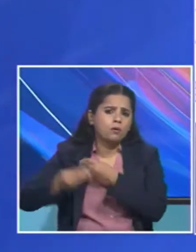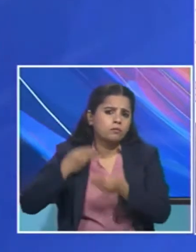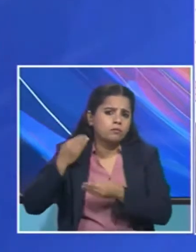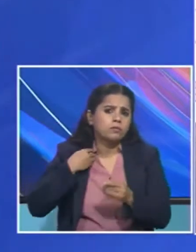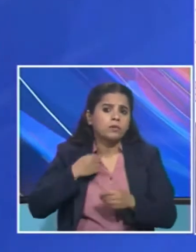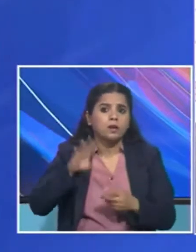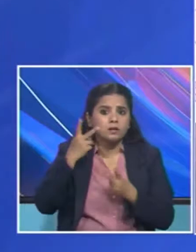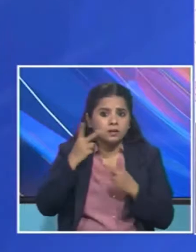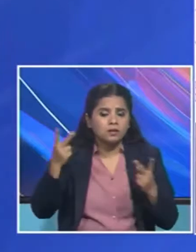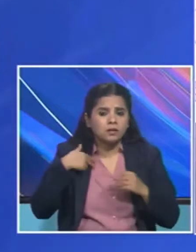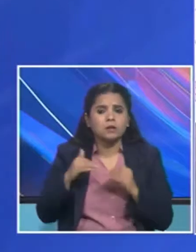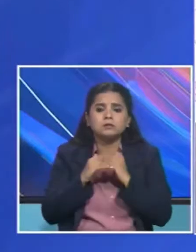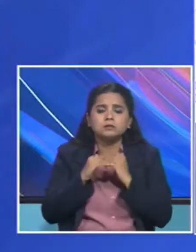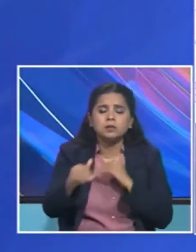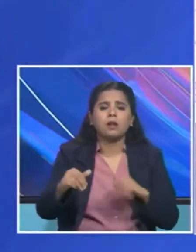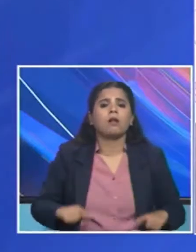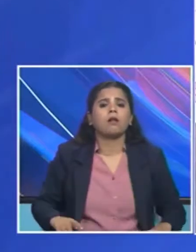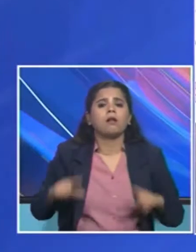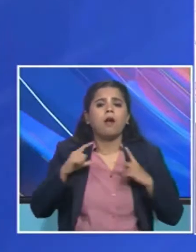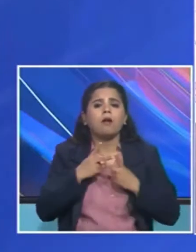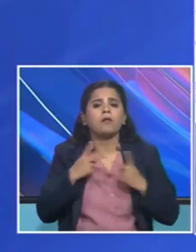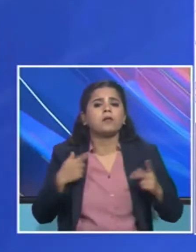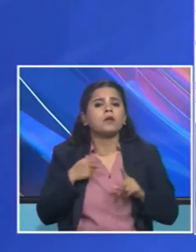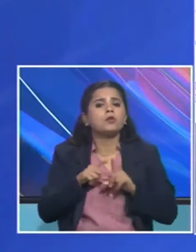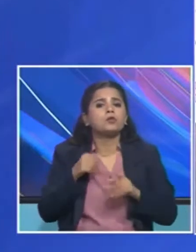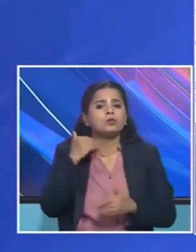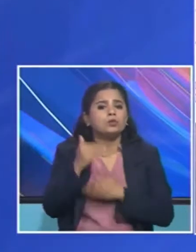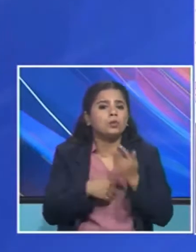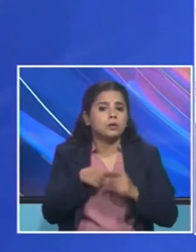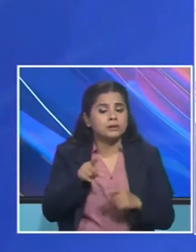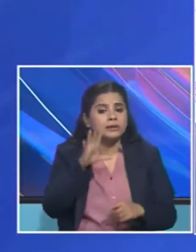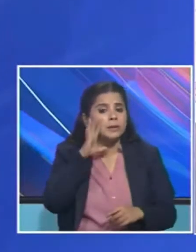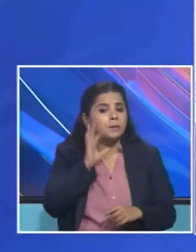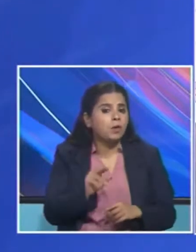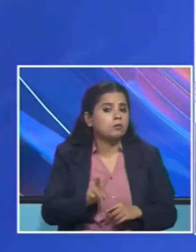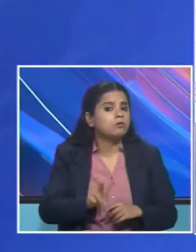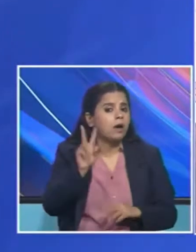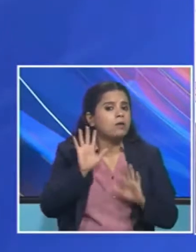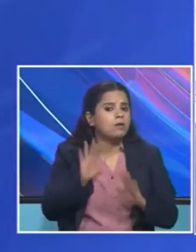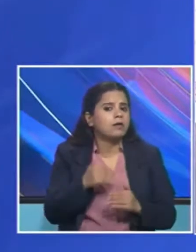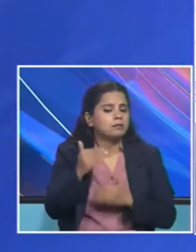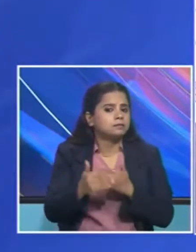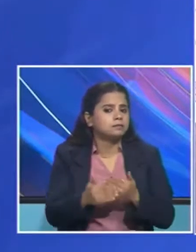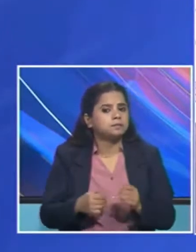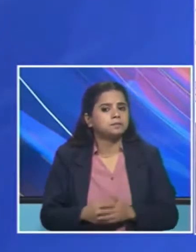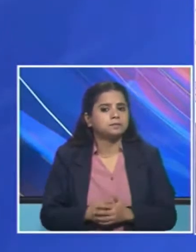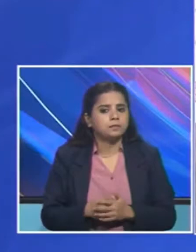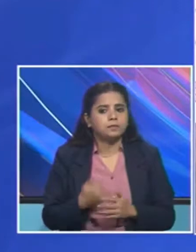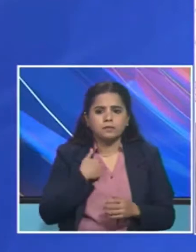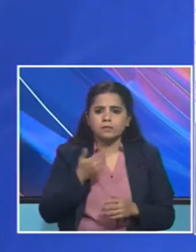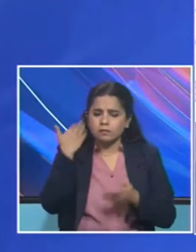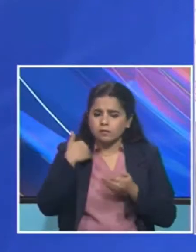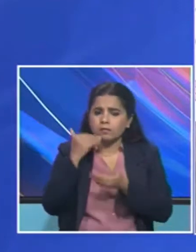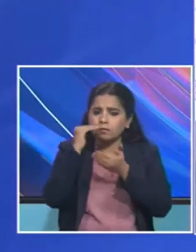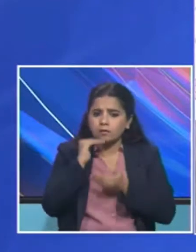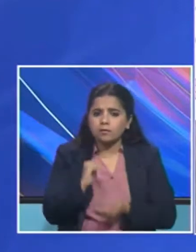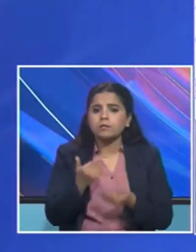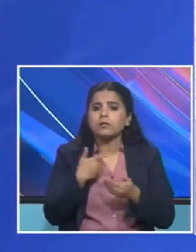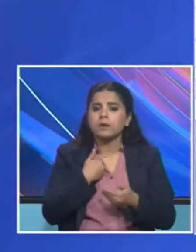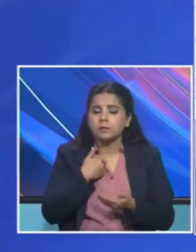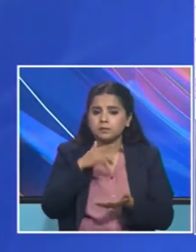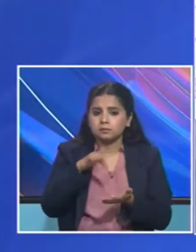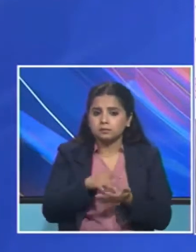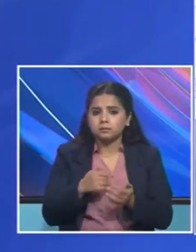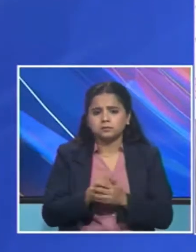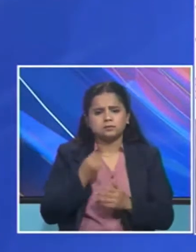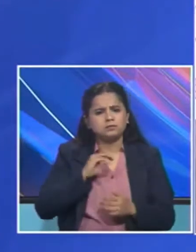की सस्टेनेबल लाइफस्टाइल की भूमिका और बढ़ जाती है। मेरा जन्म तो